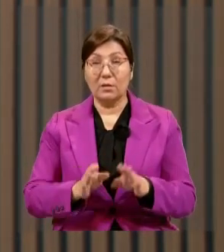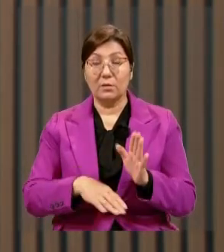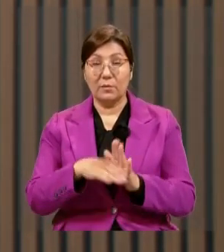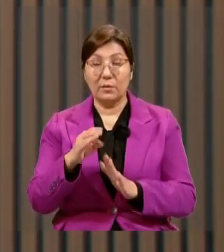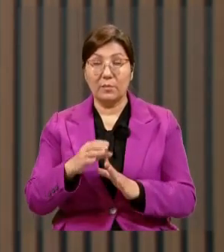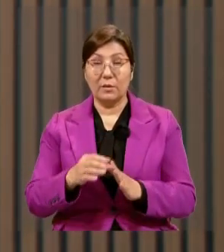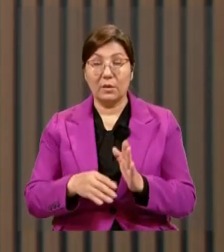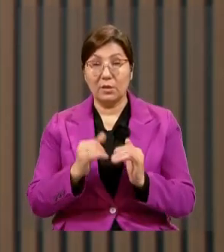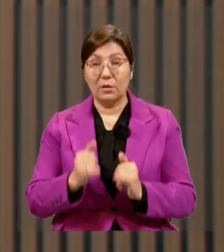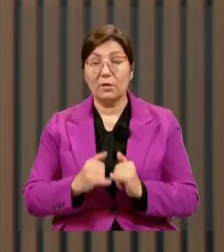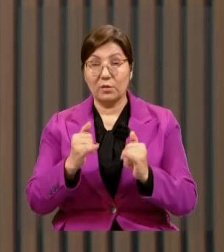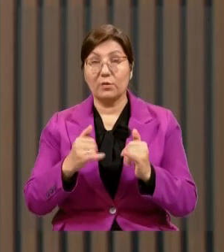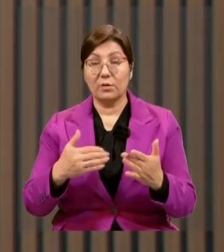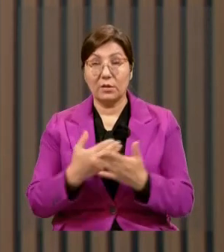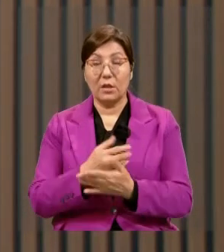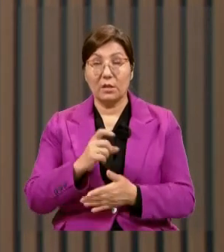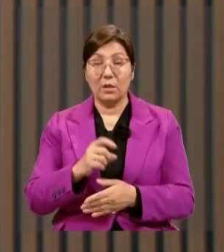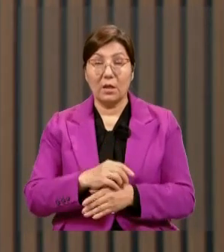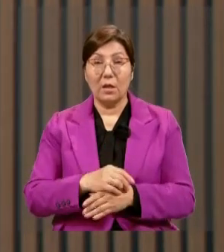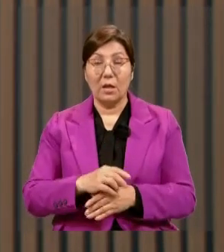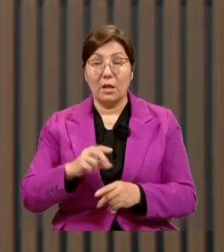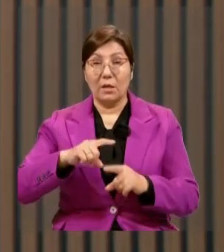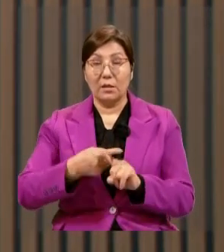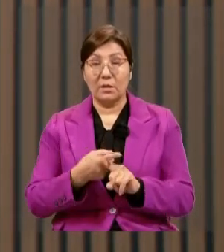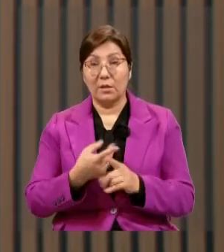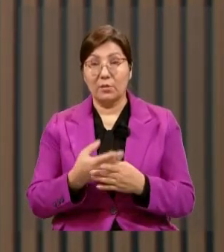жаңа технологияларды енгізу мәселесін жетілдіру үшін